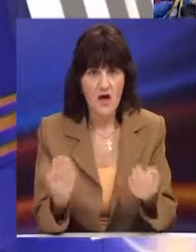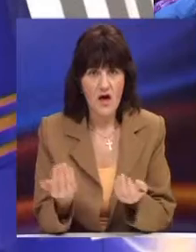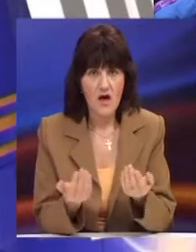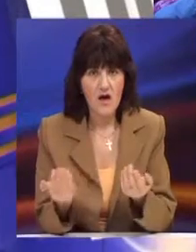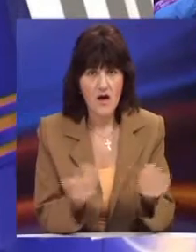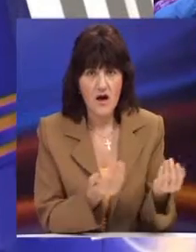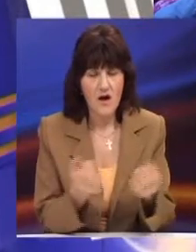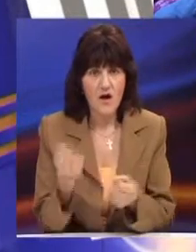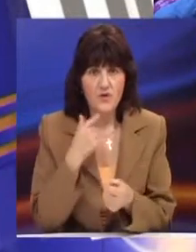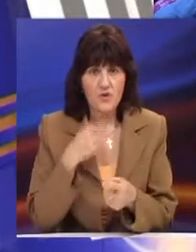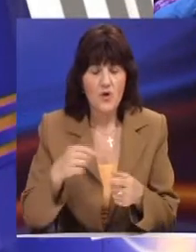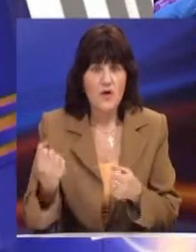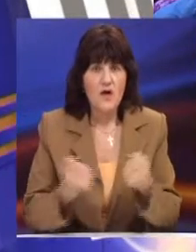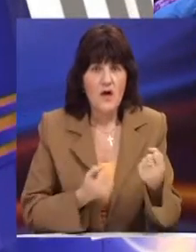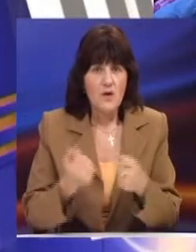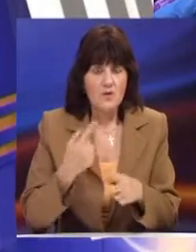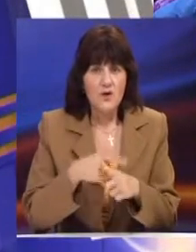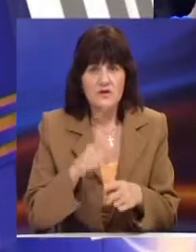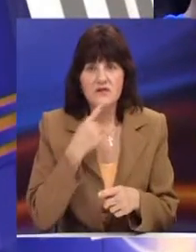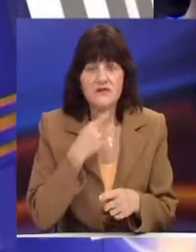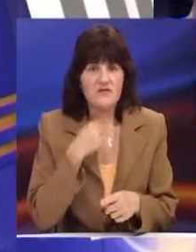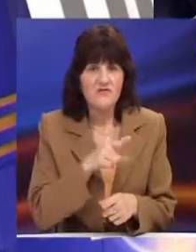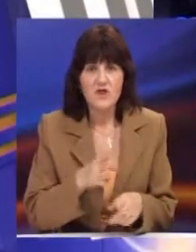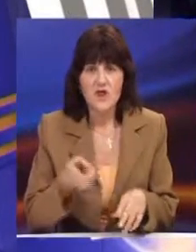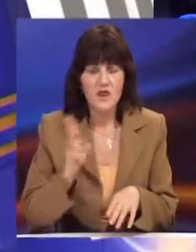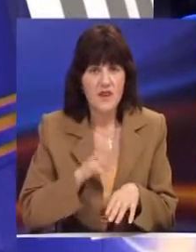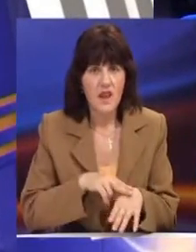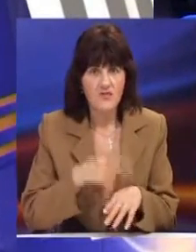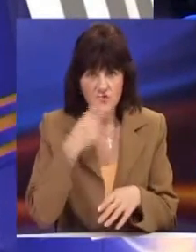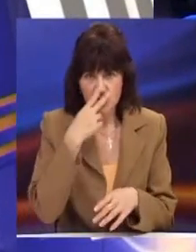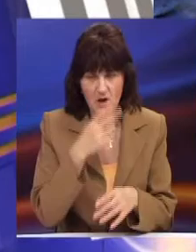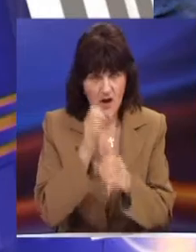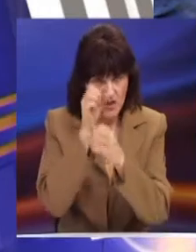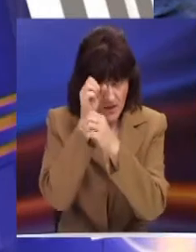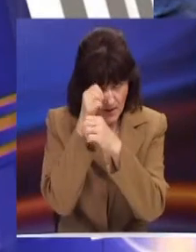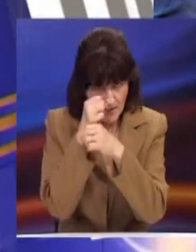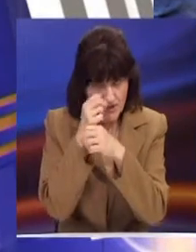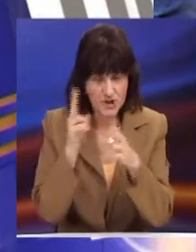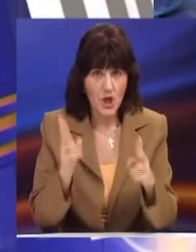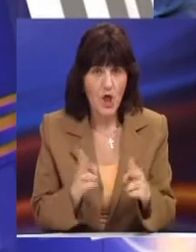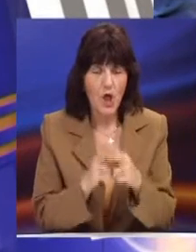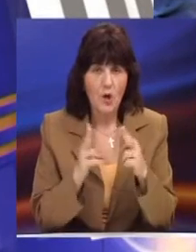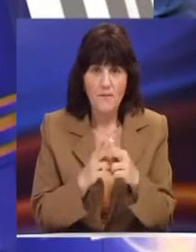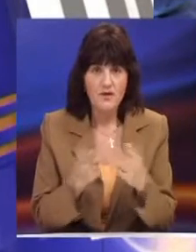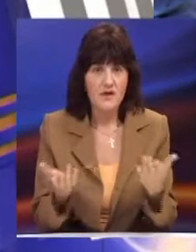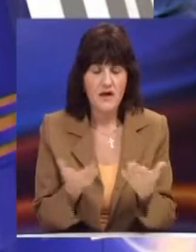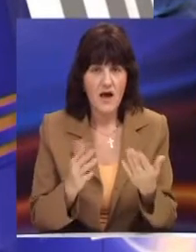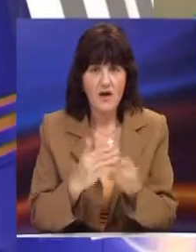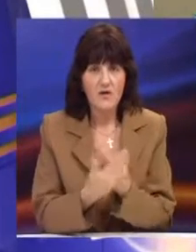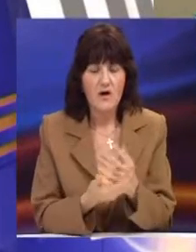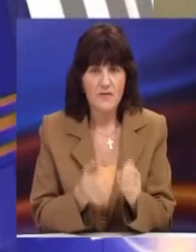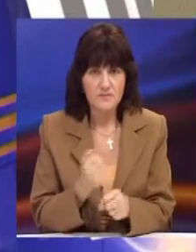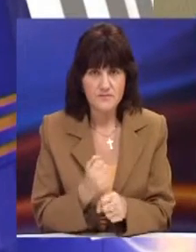automobila. Učenicima osnovne škole najviše se dopalo to što su imali priliku da gledaju kroz mikroskop i da se upoznaju sa procesom